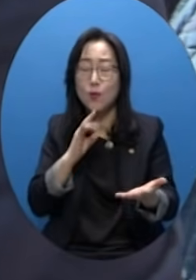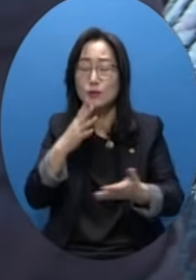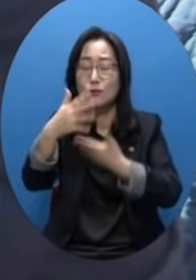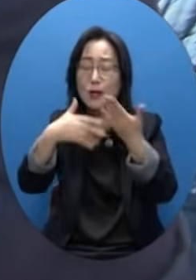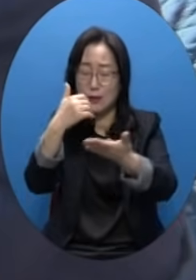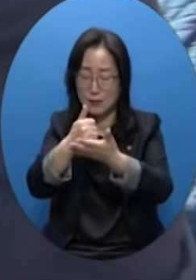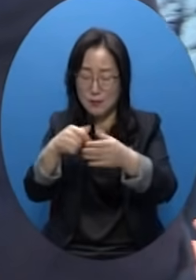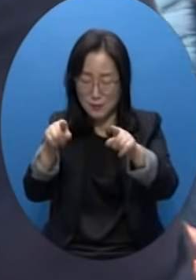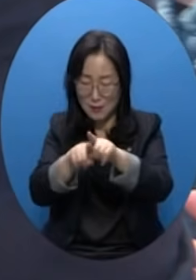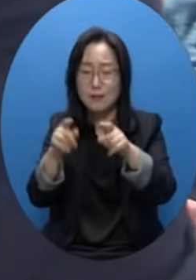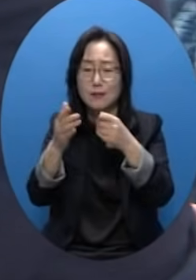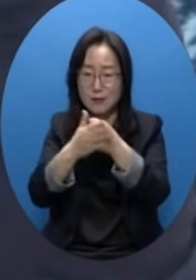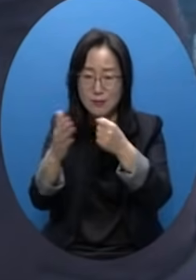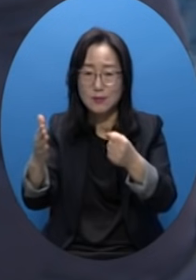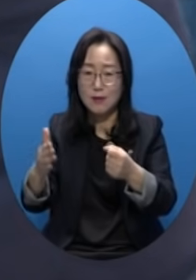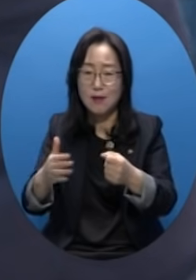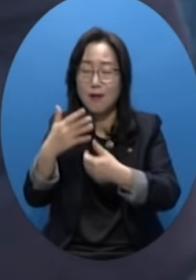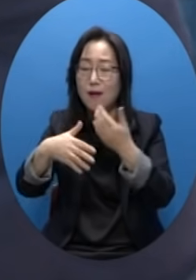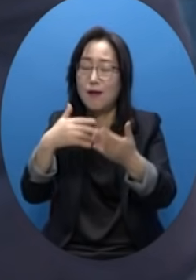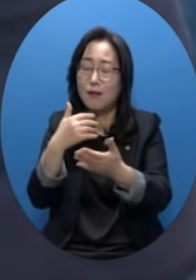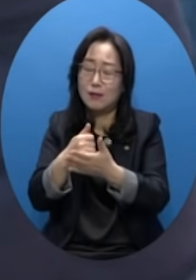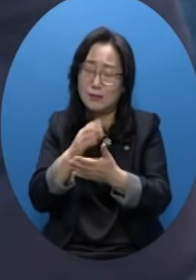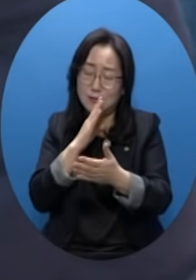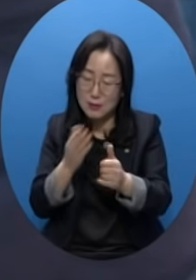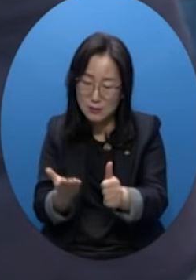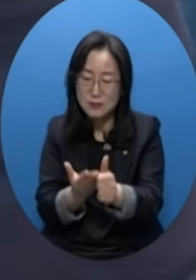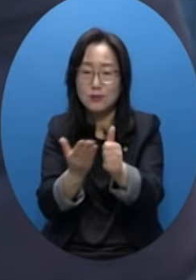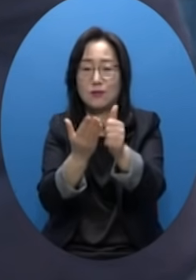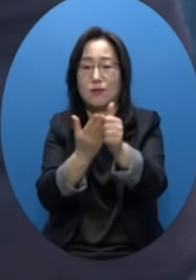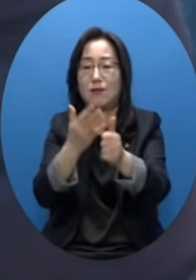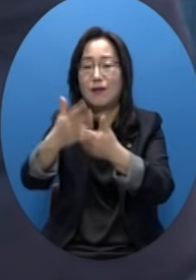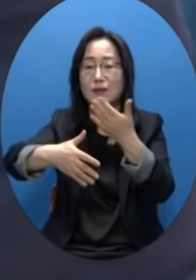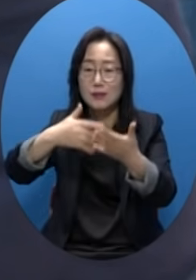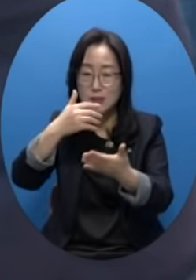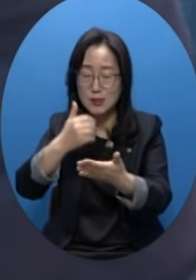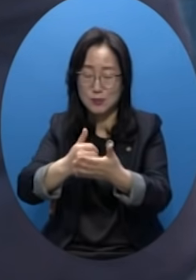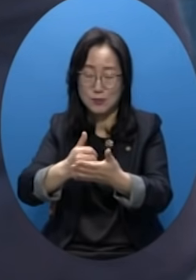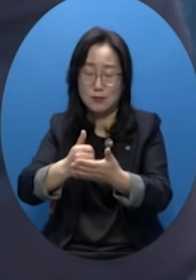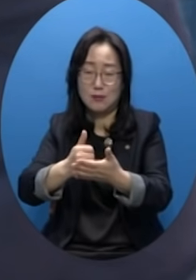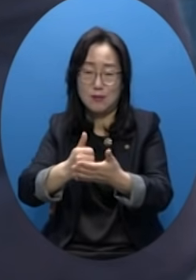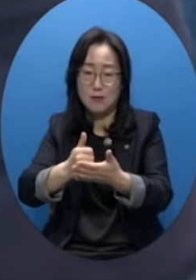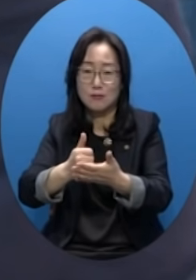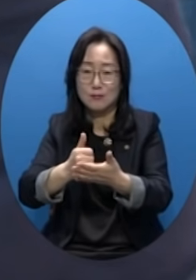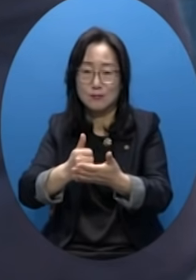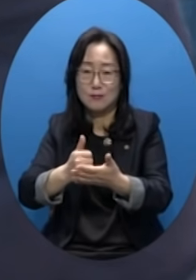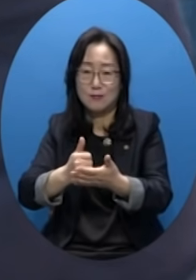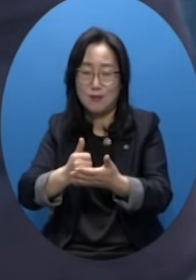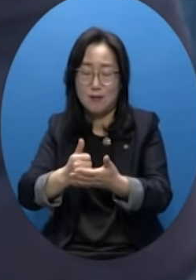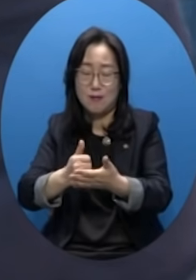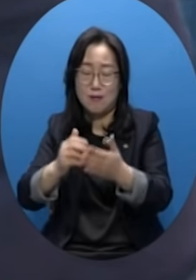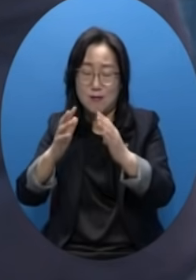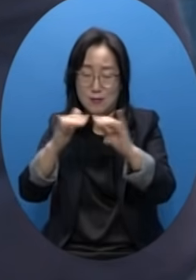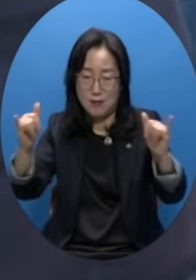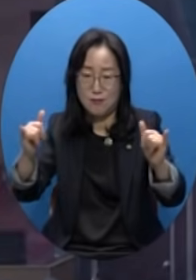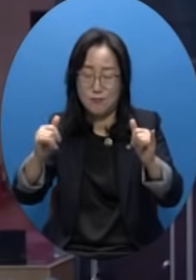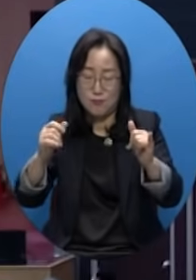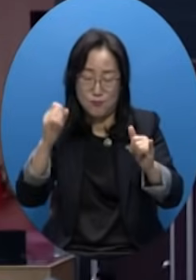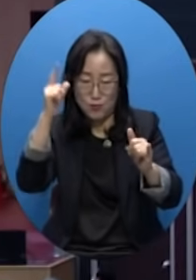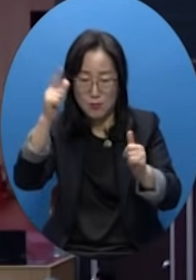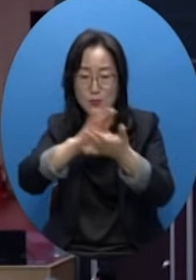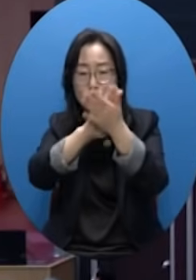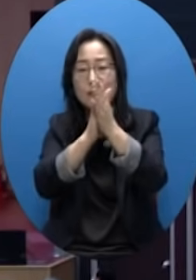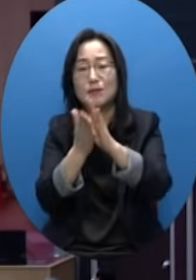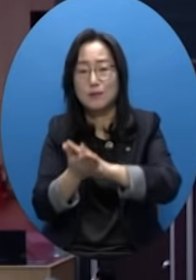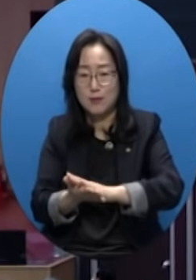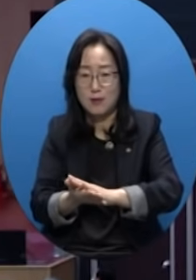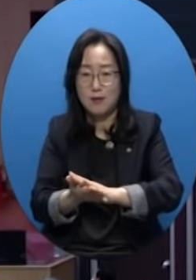함께하시는 것이었기 때문에 이렇게 하나님께서 키워주시고 하나님께 속 위 전이의 3으로 세워 줘서